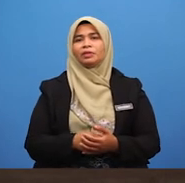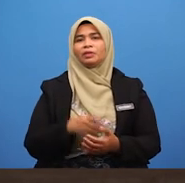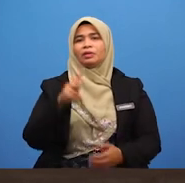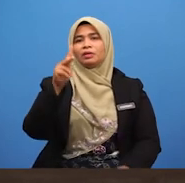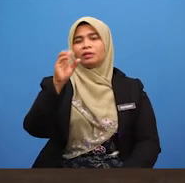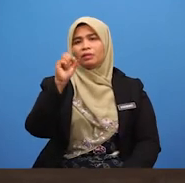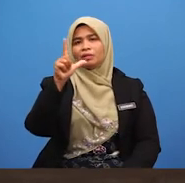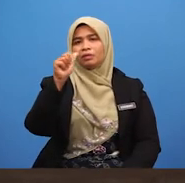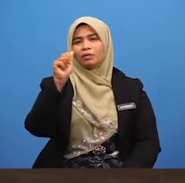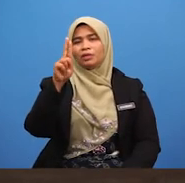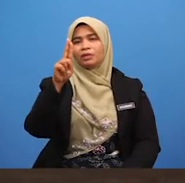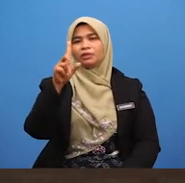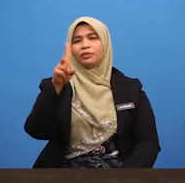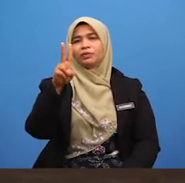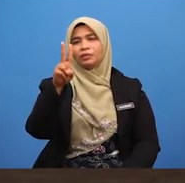kola 2 keping,